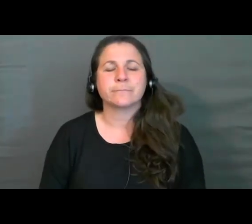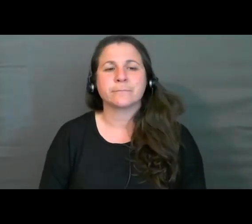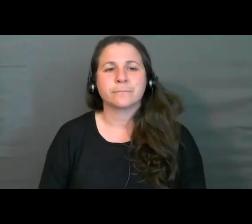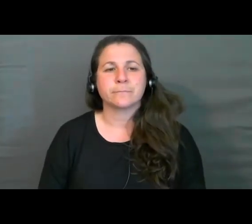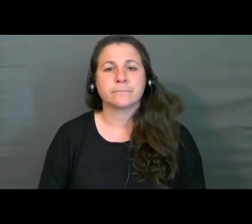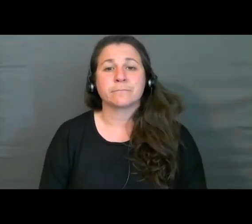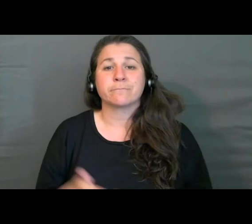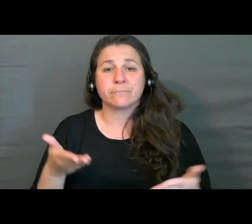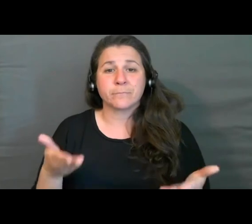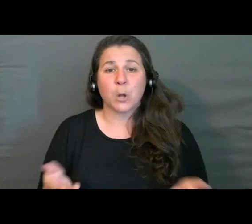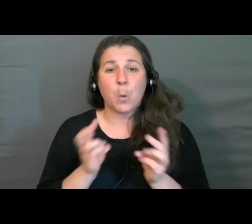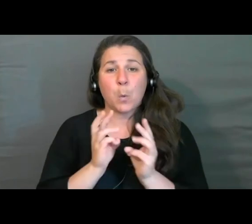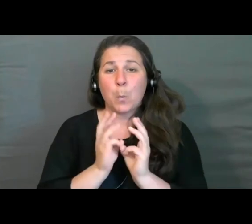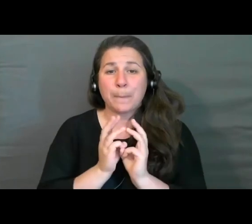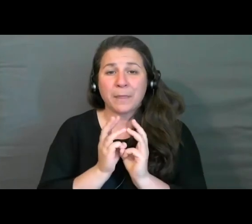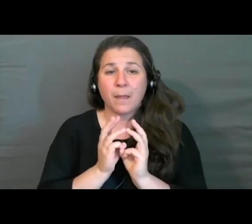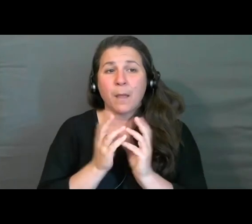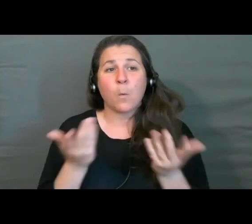le webinaire est enregistré